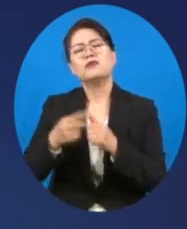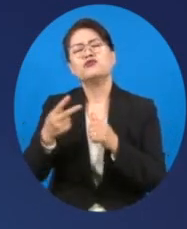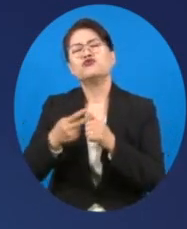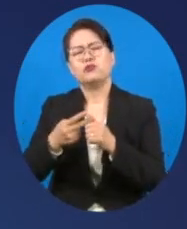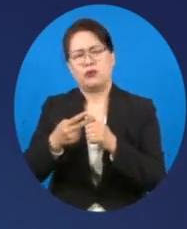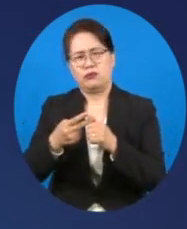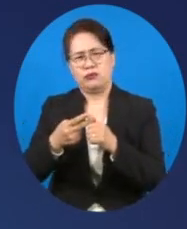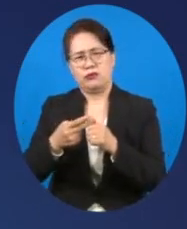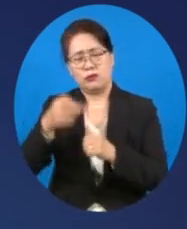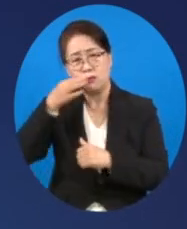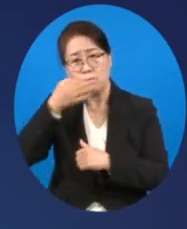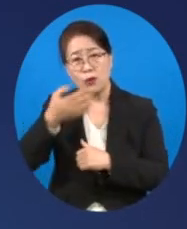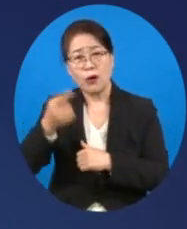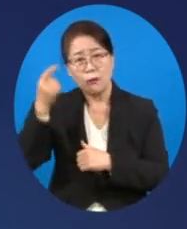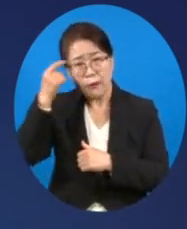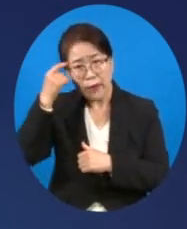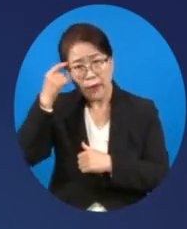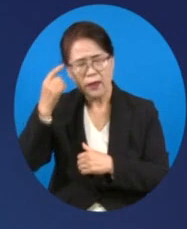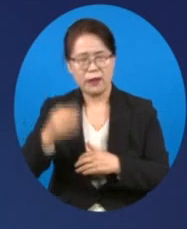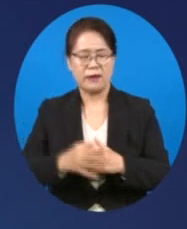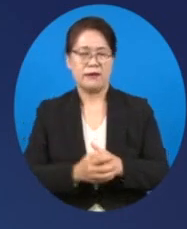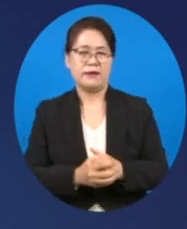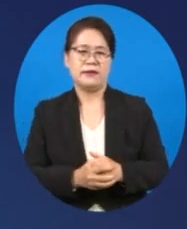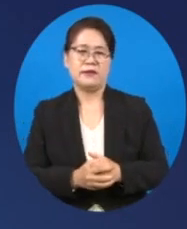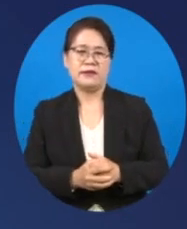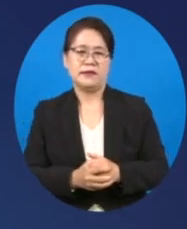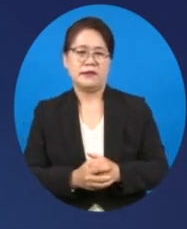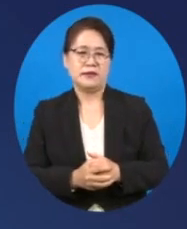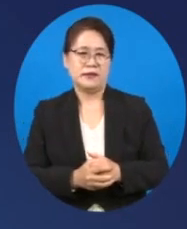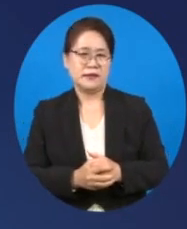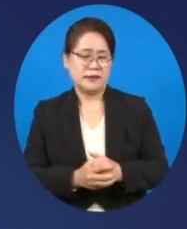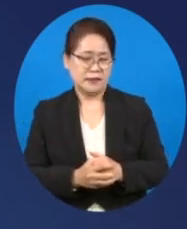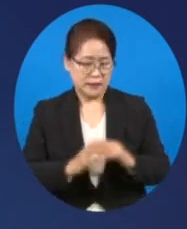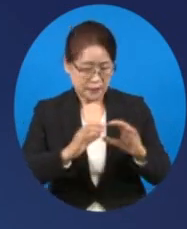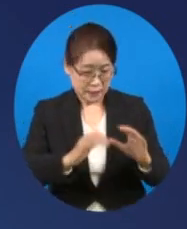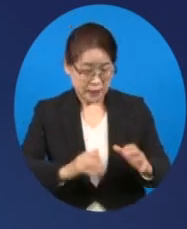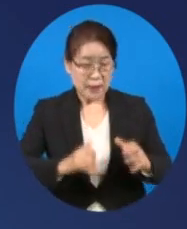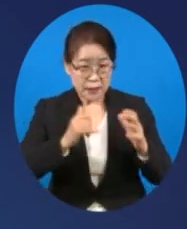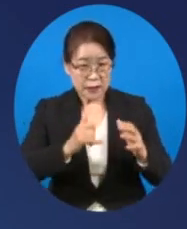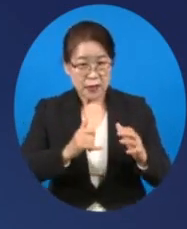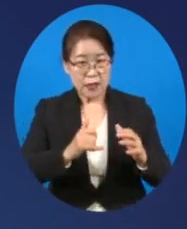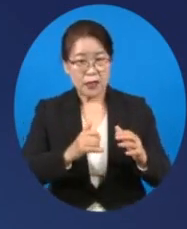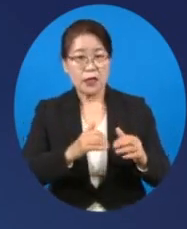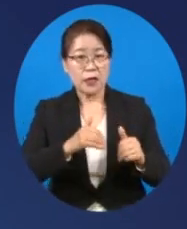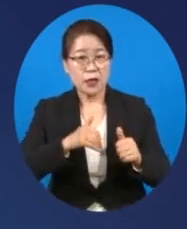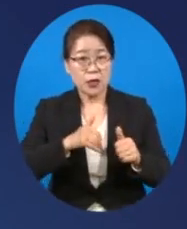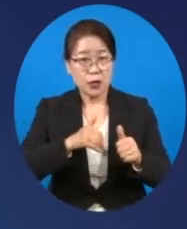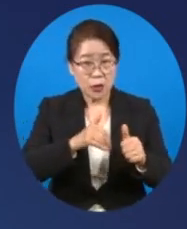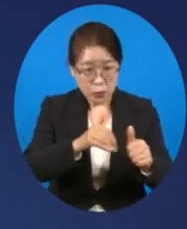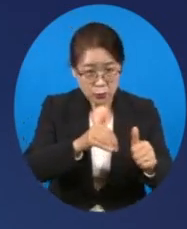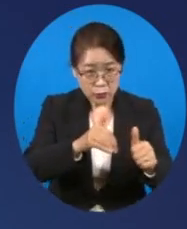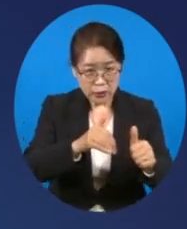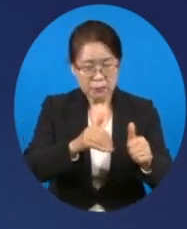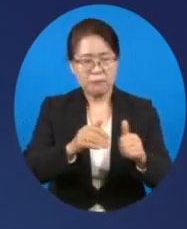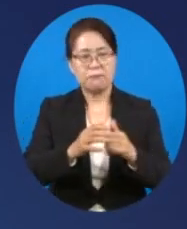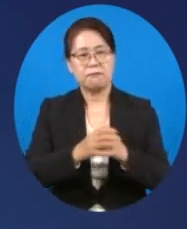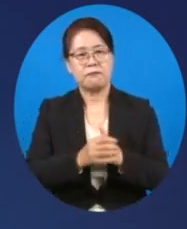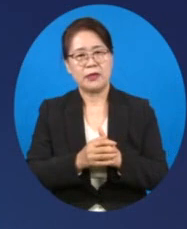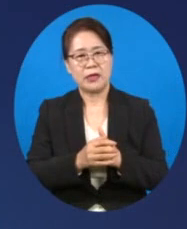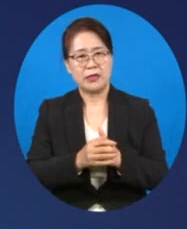왜 그러셨을까요 이 세상에 보냄을 받은 부활의 증인으로 보냄을 받은